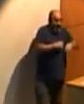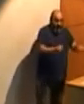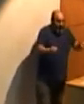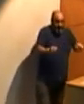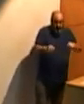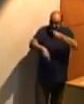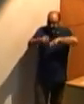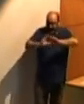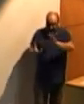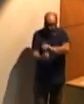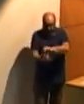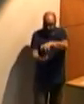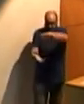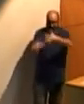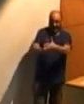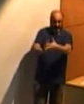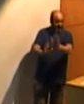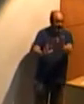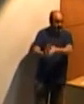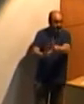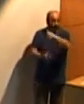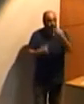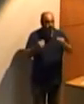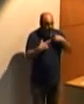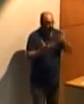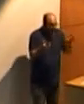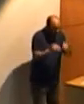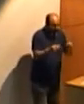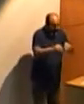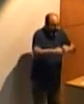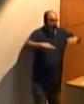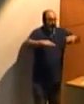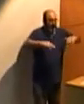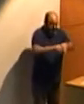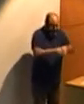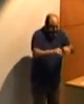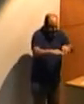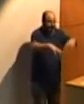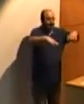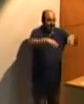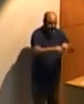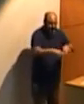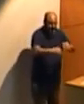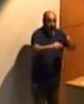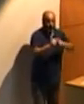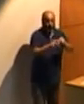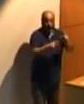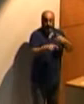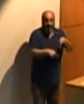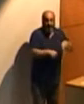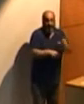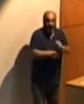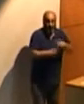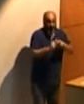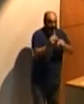séparera plus et qui sera une vraie nouveauté ou est-ce que nous allons continuer à mélanger des lego les uns vers les autres et ce ne sera rien d'autre que des